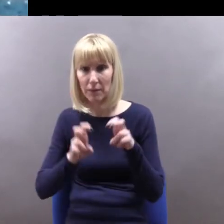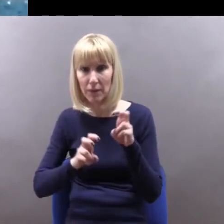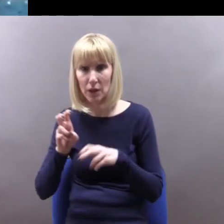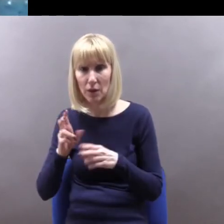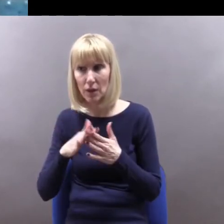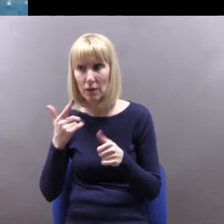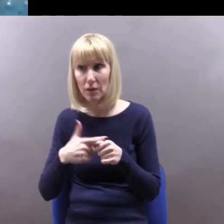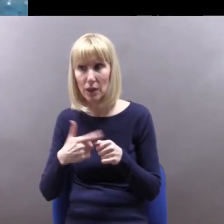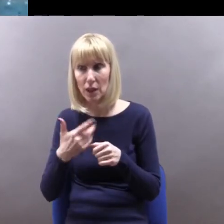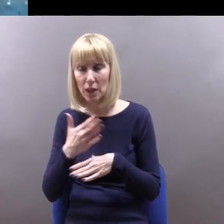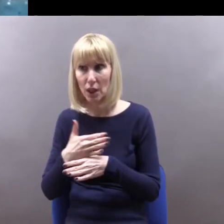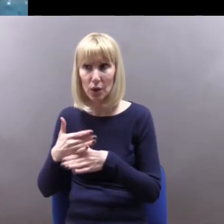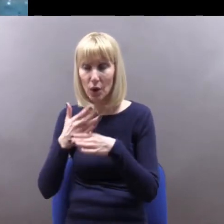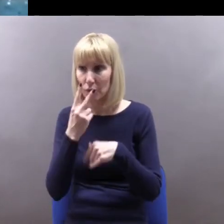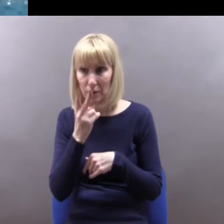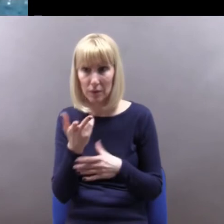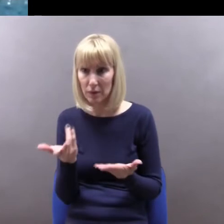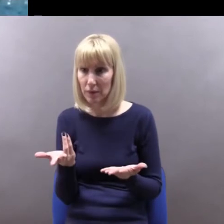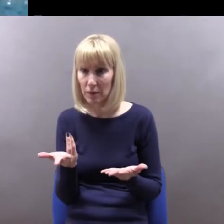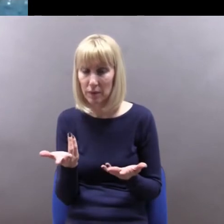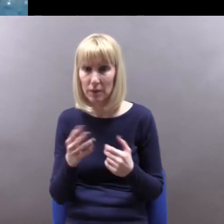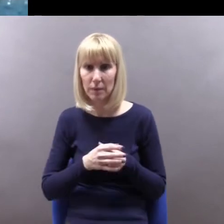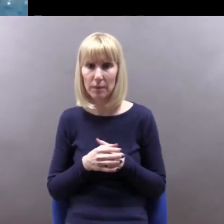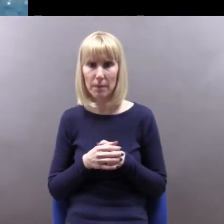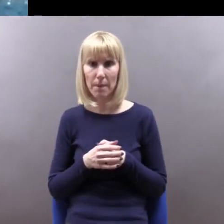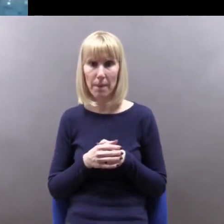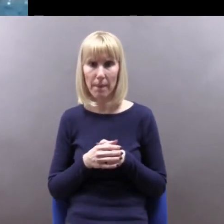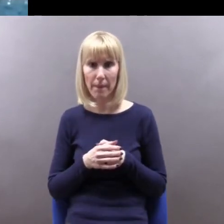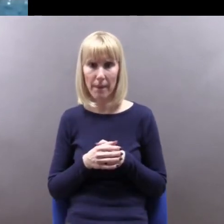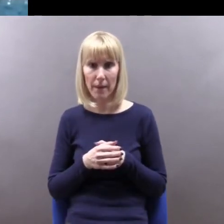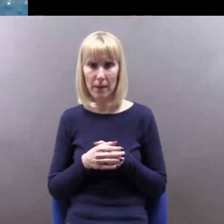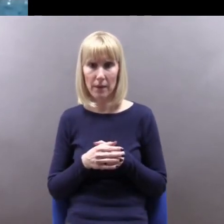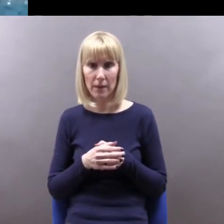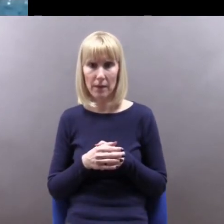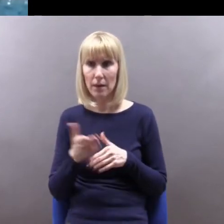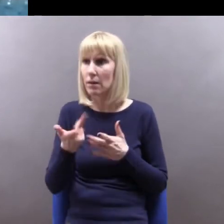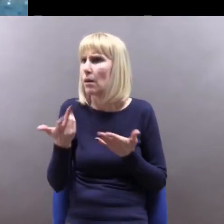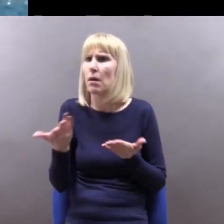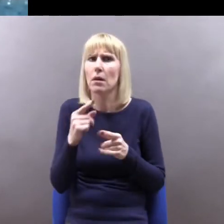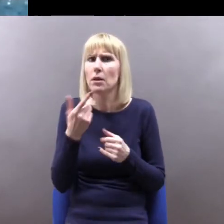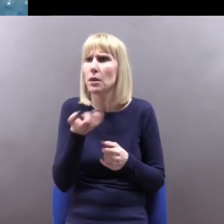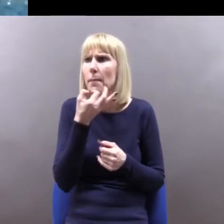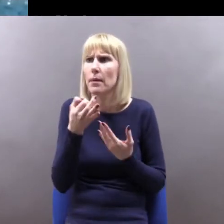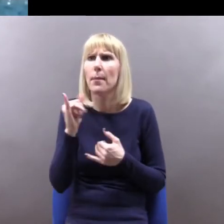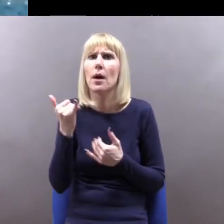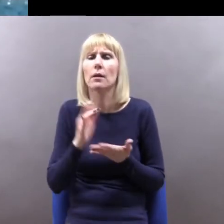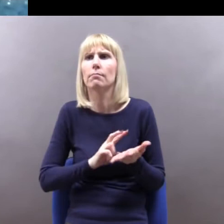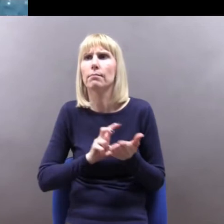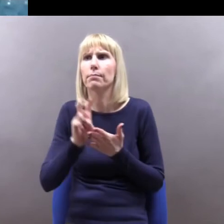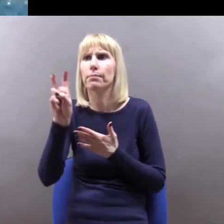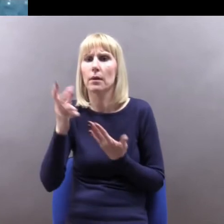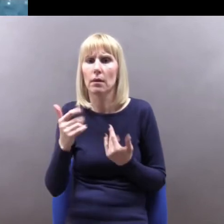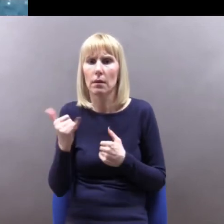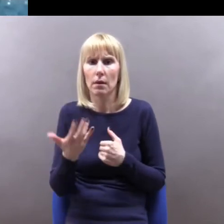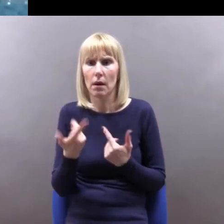widziałam, 20 schodów i dzwonię do tego budynku i się pytam, jak mam się dostać. No i pani